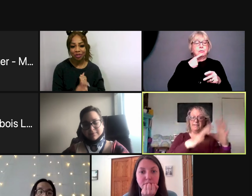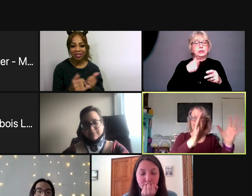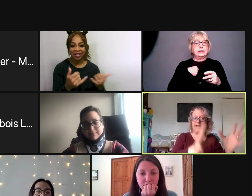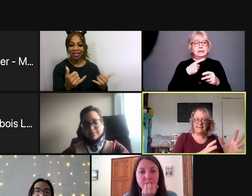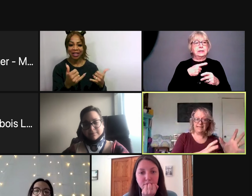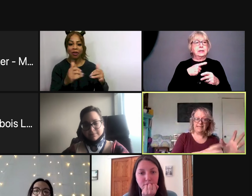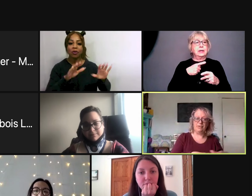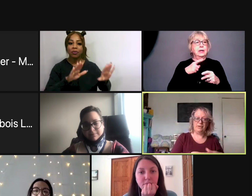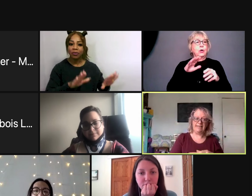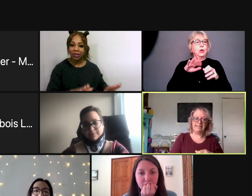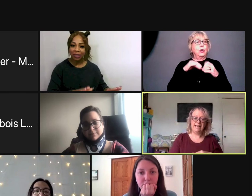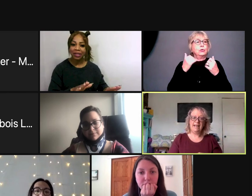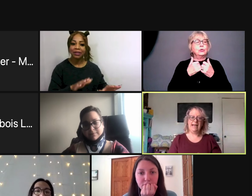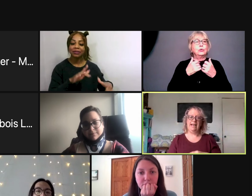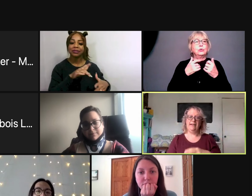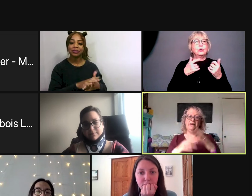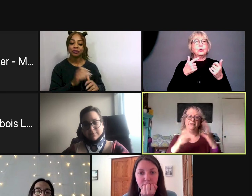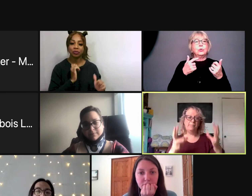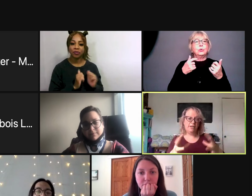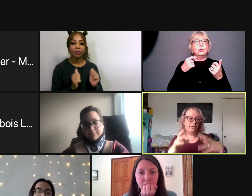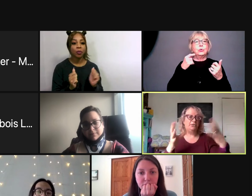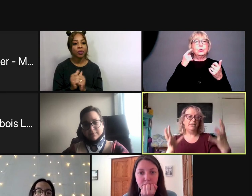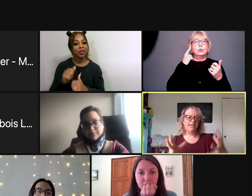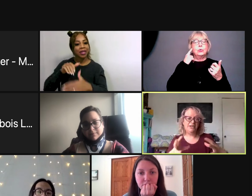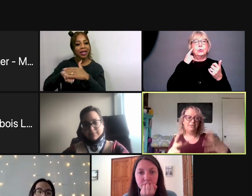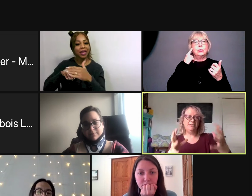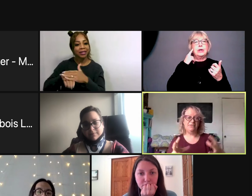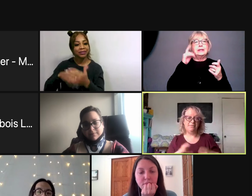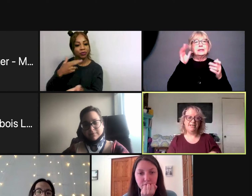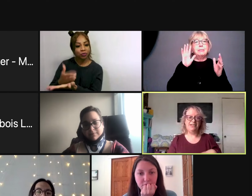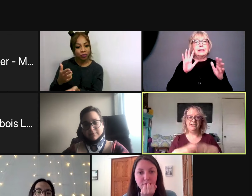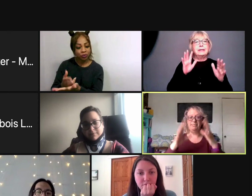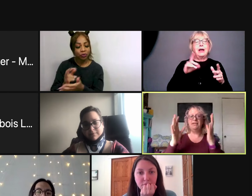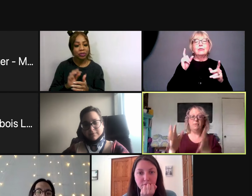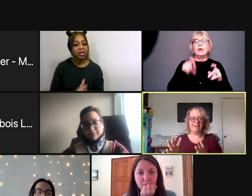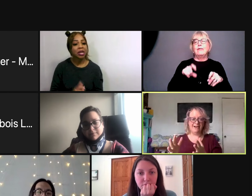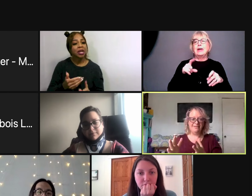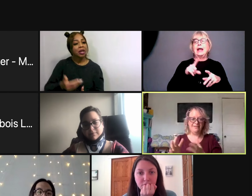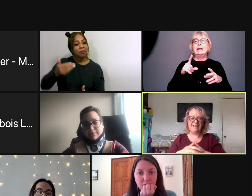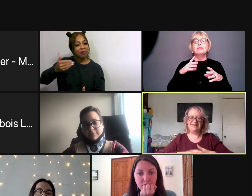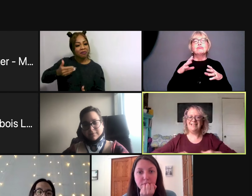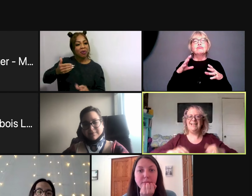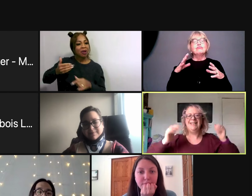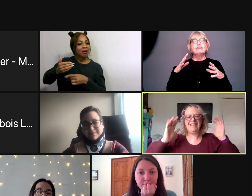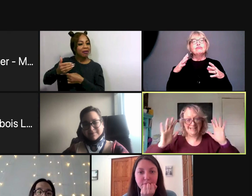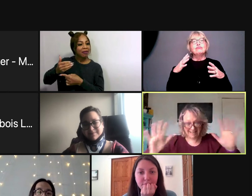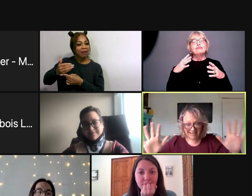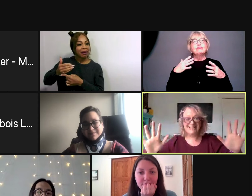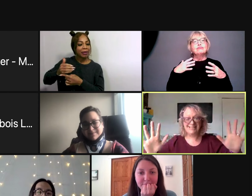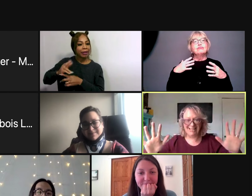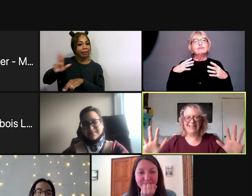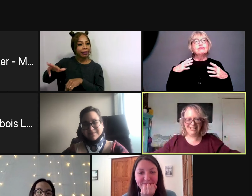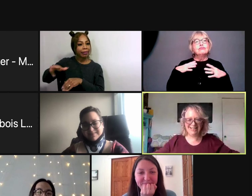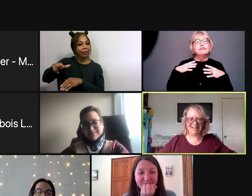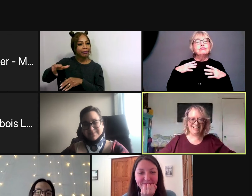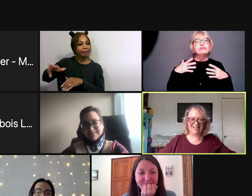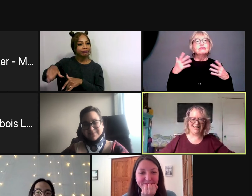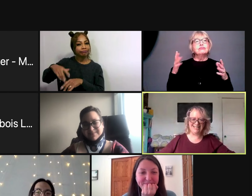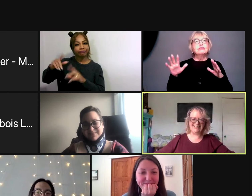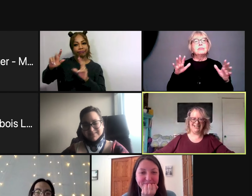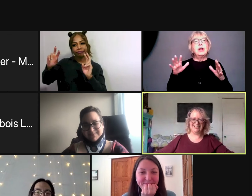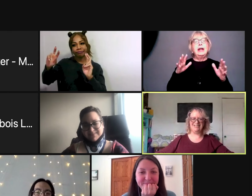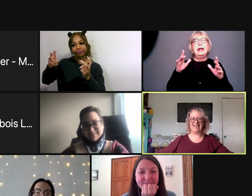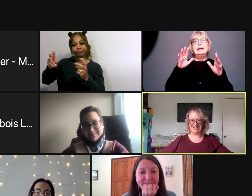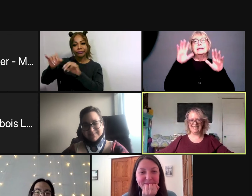les spectacles devraient être décontractés et les spectacles typiques